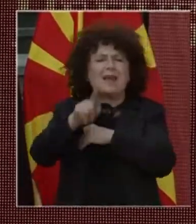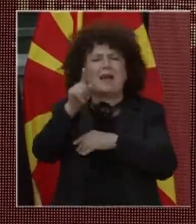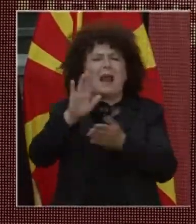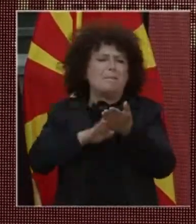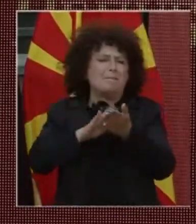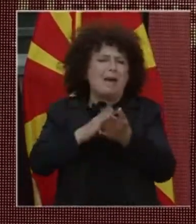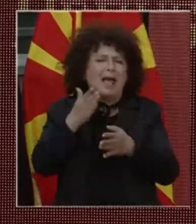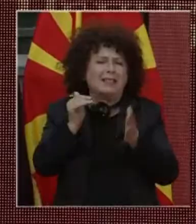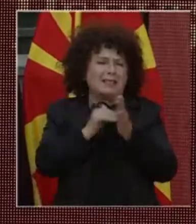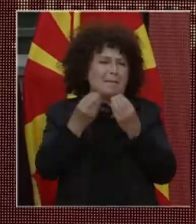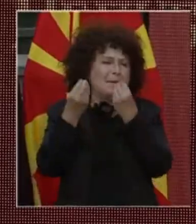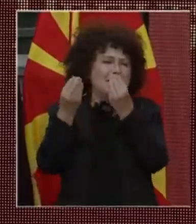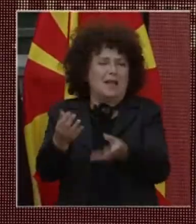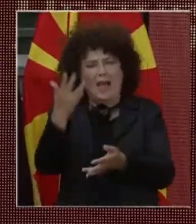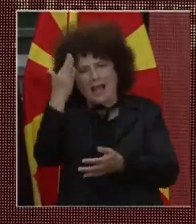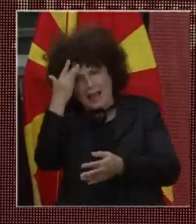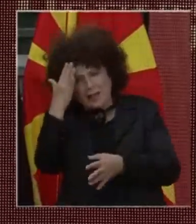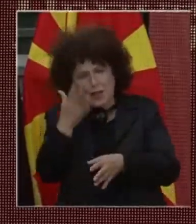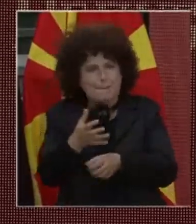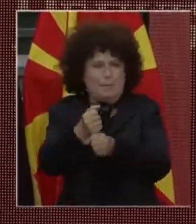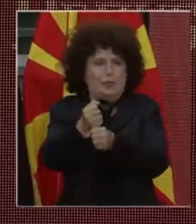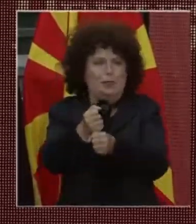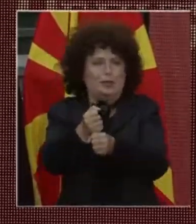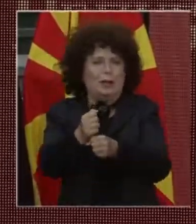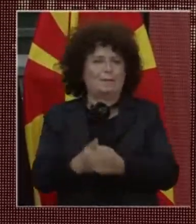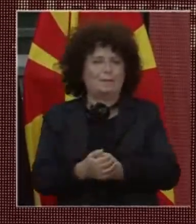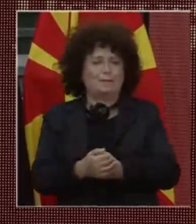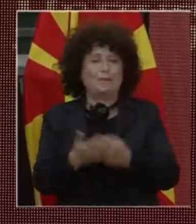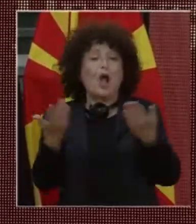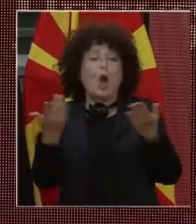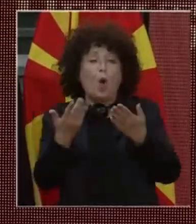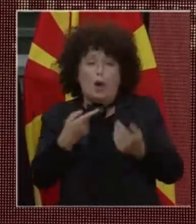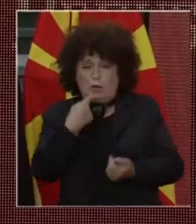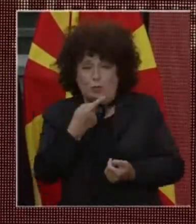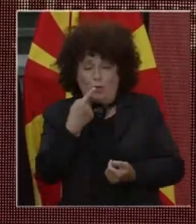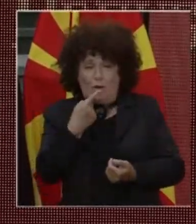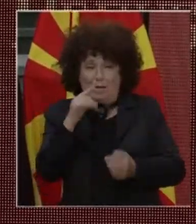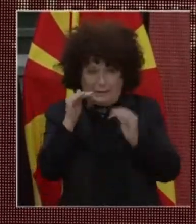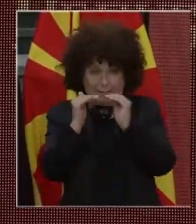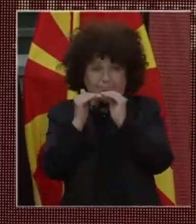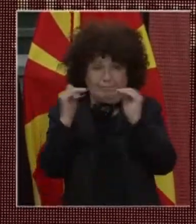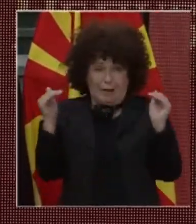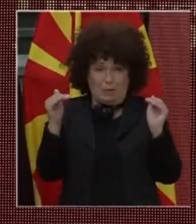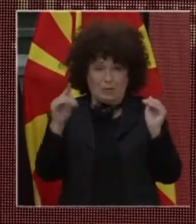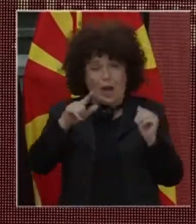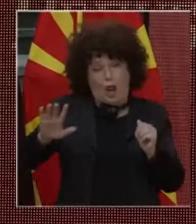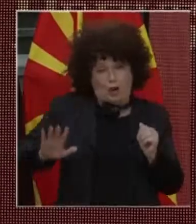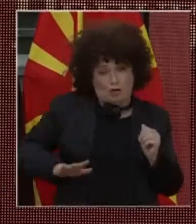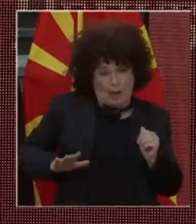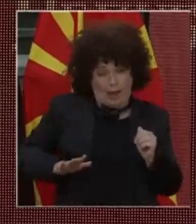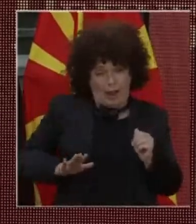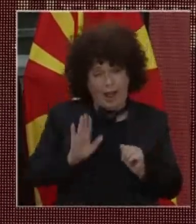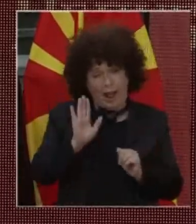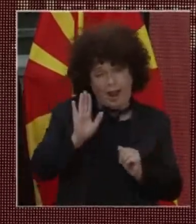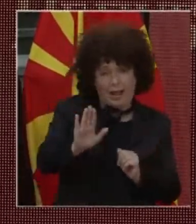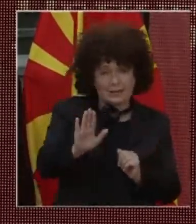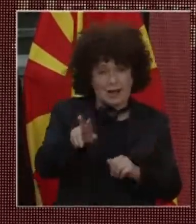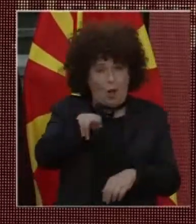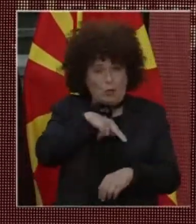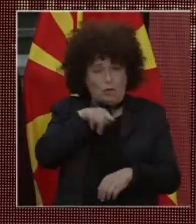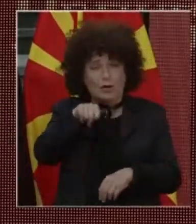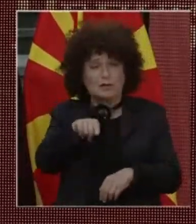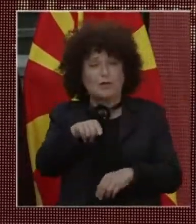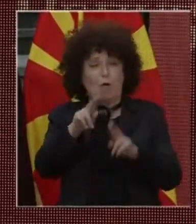кои им е потребна грижа и поддршка. Кога се зборува за рамноправноста на жената и незината улога во